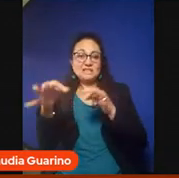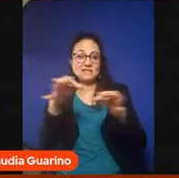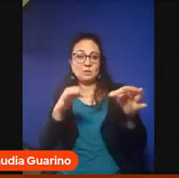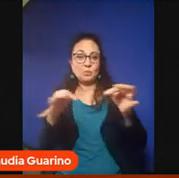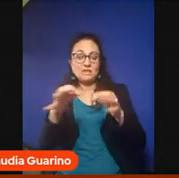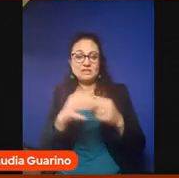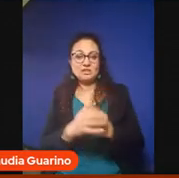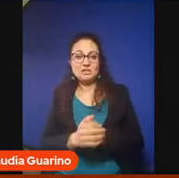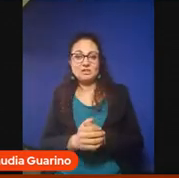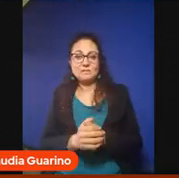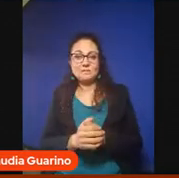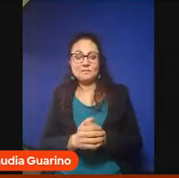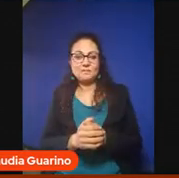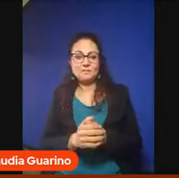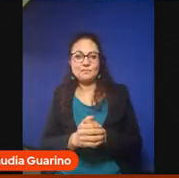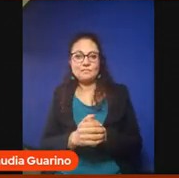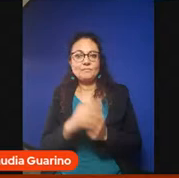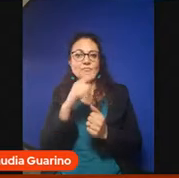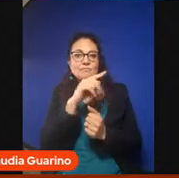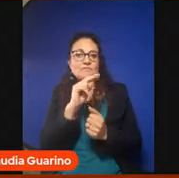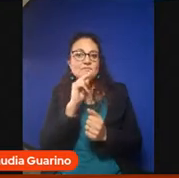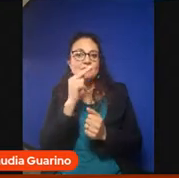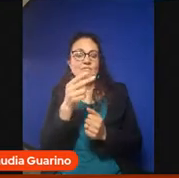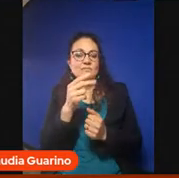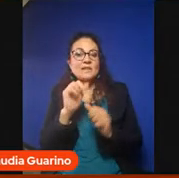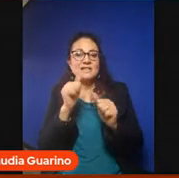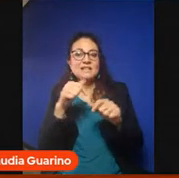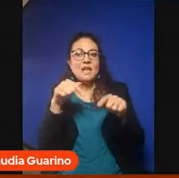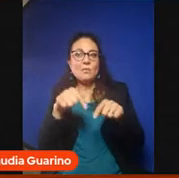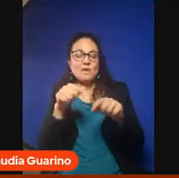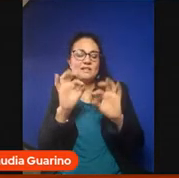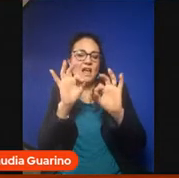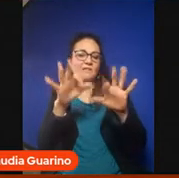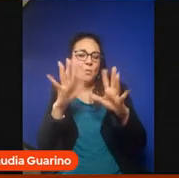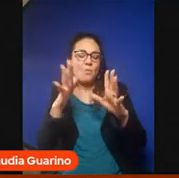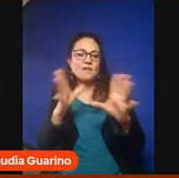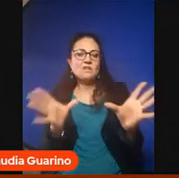Enrico, ci avviamo anche al momento un po' conclusivo, quindi